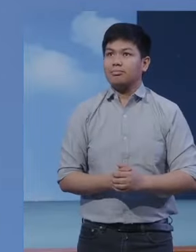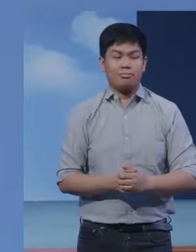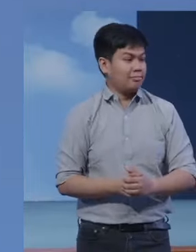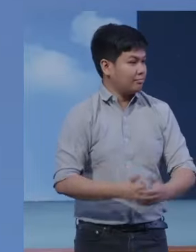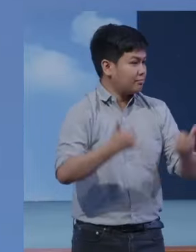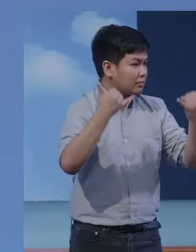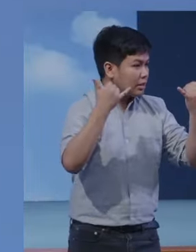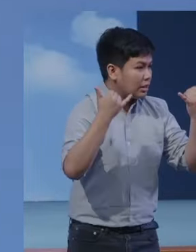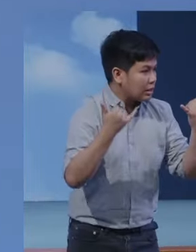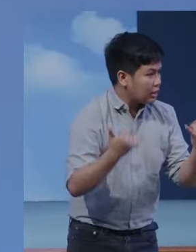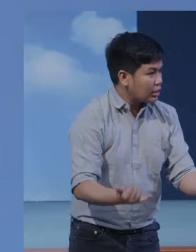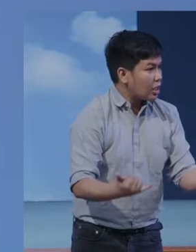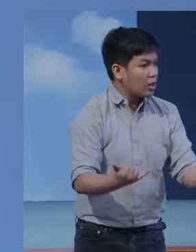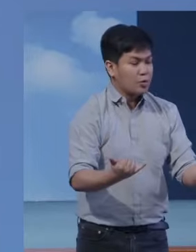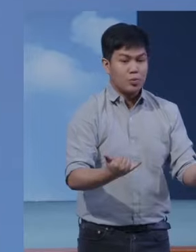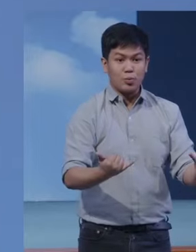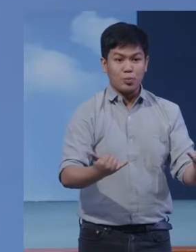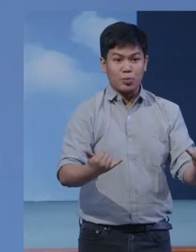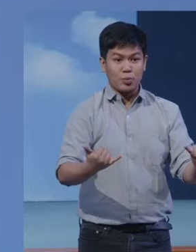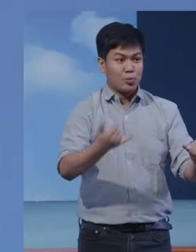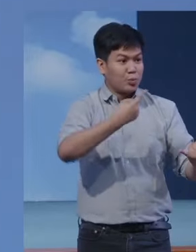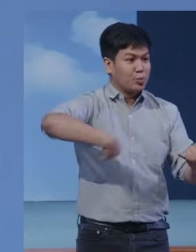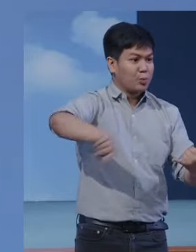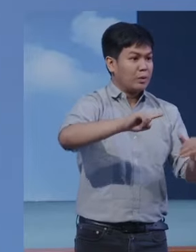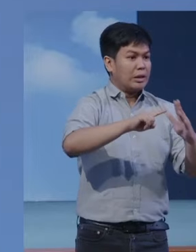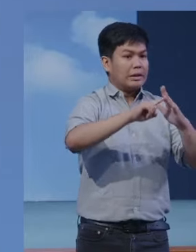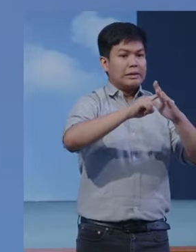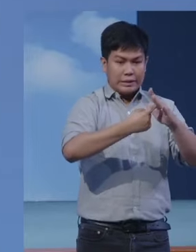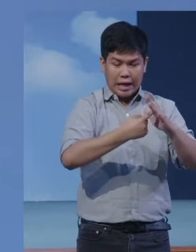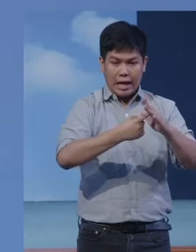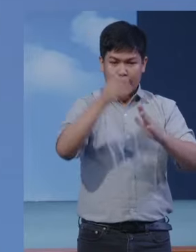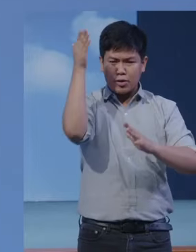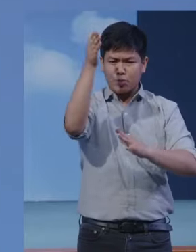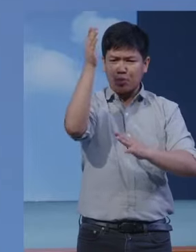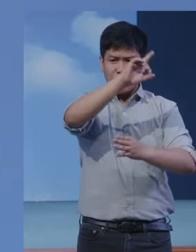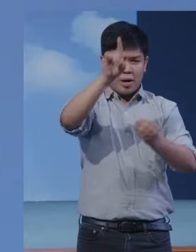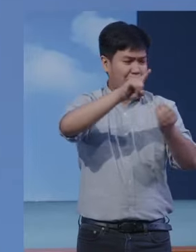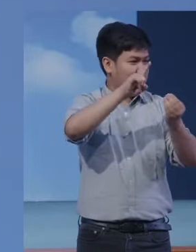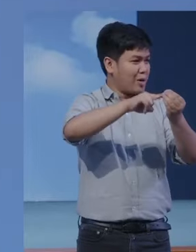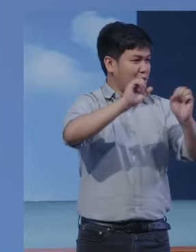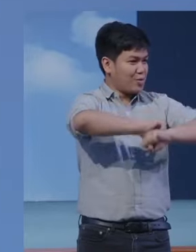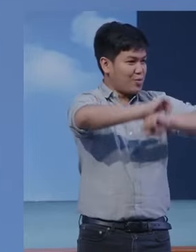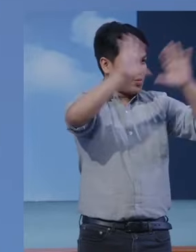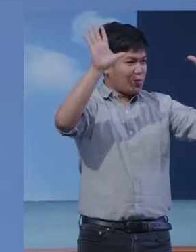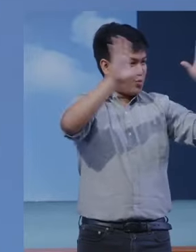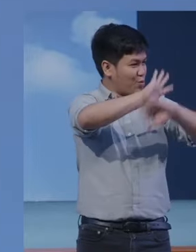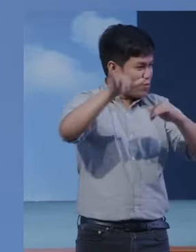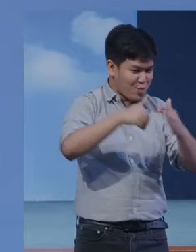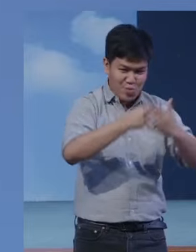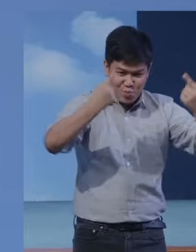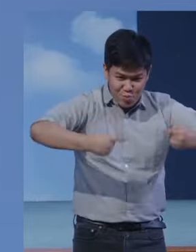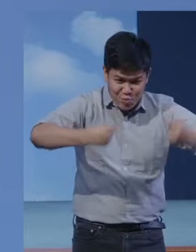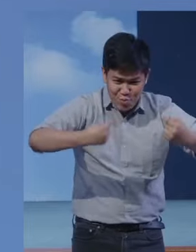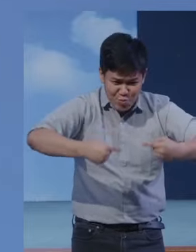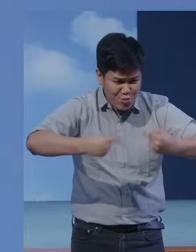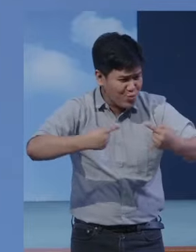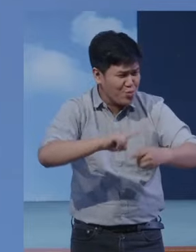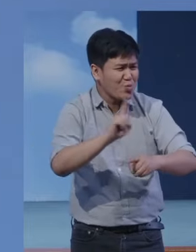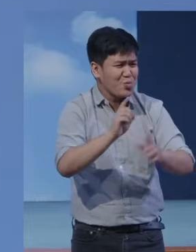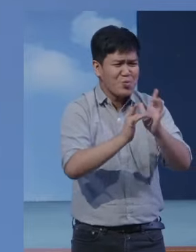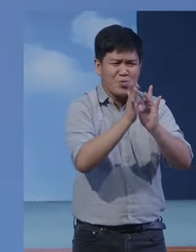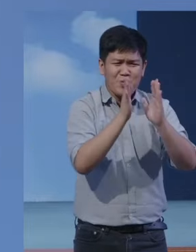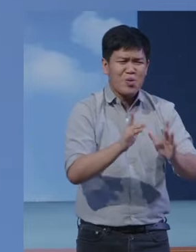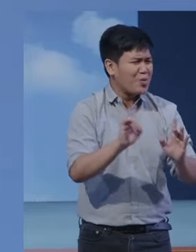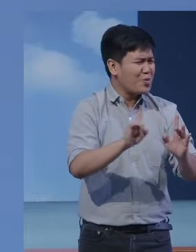mga kapatid nagpapatuloy po tayo sa ating maiksing serye na tinawag nating Clear the air Burning issues